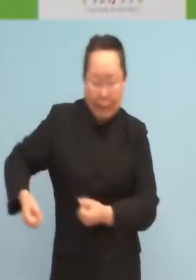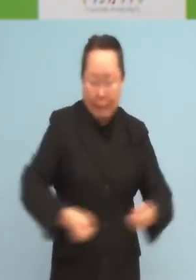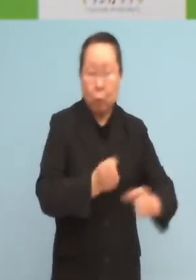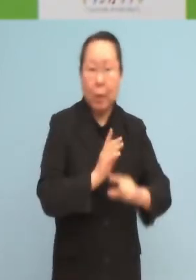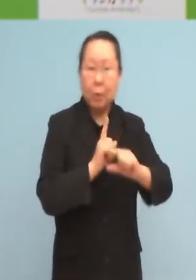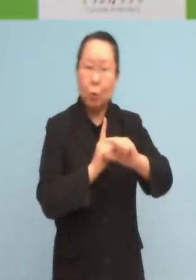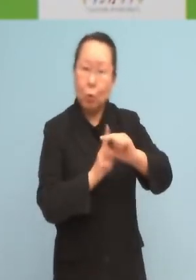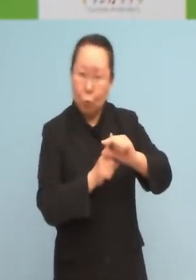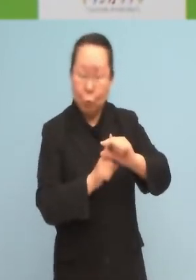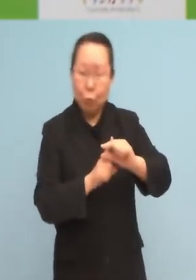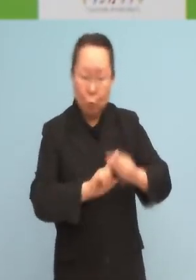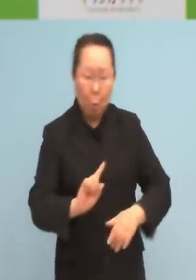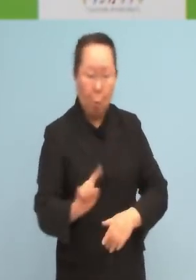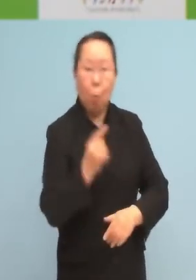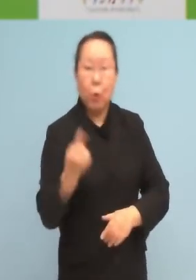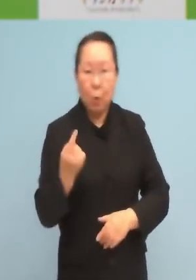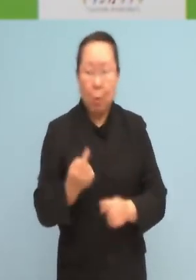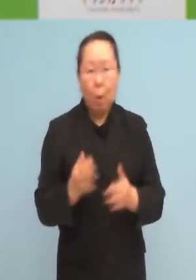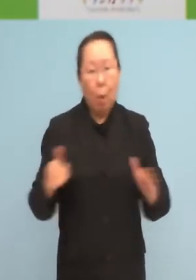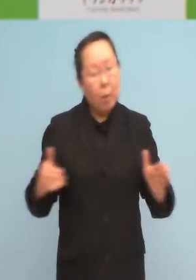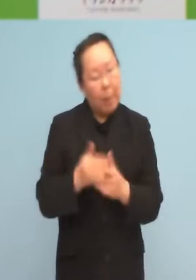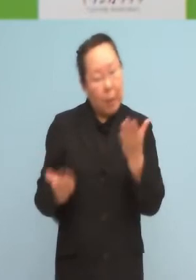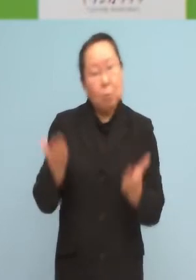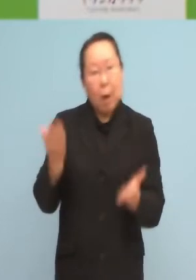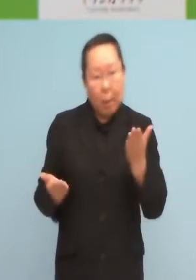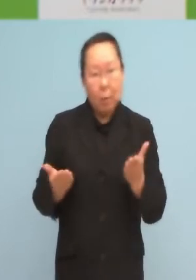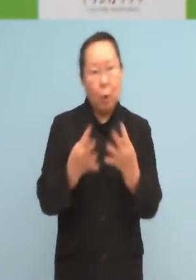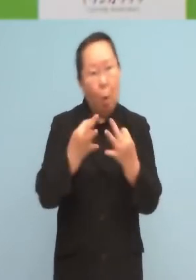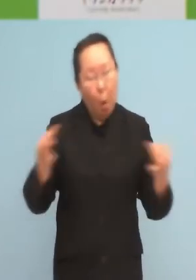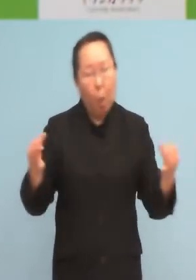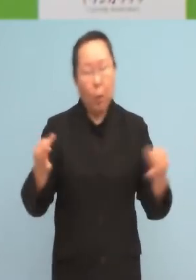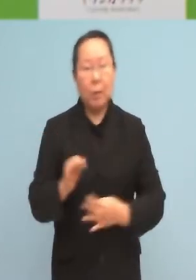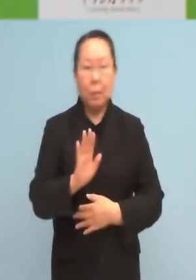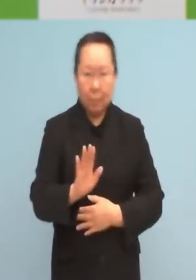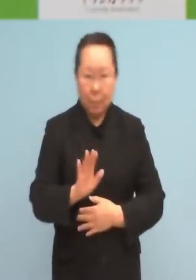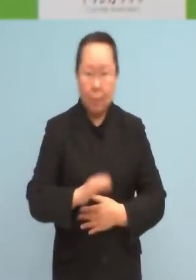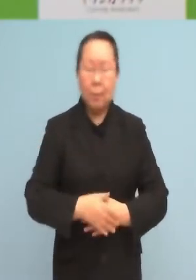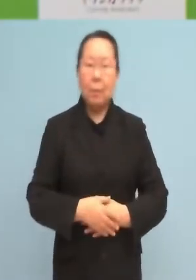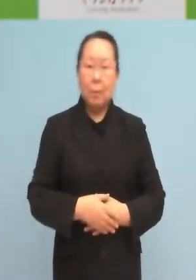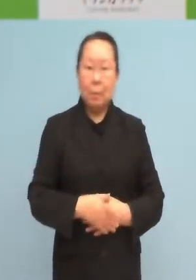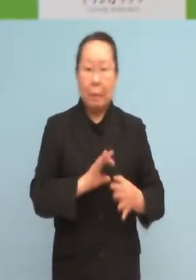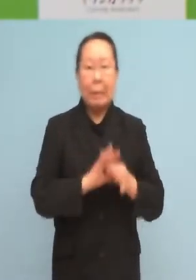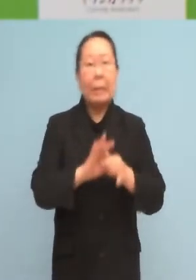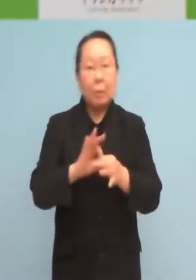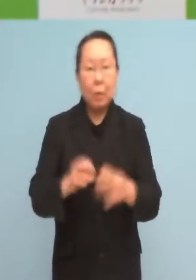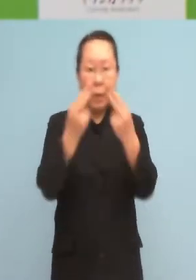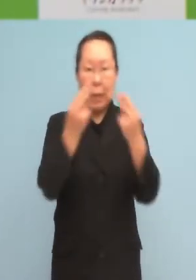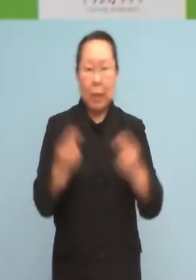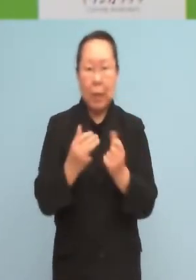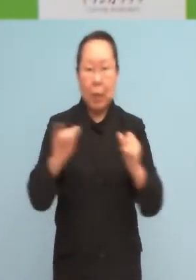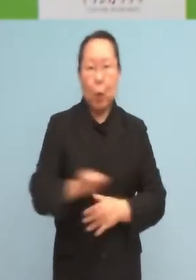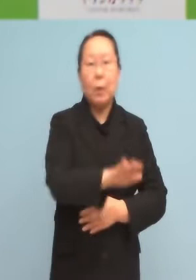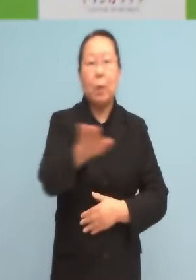う雪の事故も例年に比べて多くなってきているところでございまして、引き続き道民の皆様